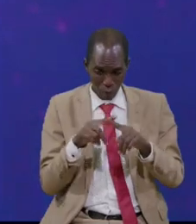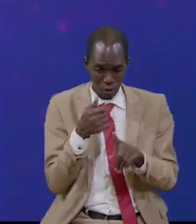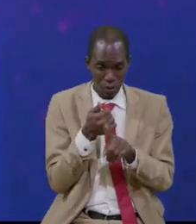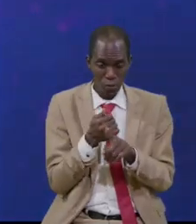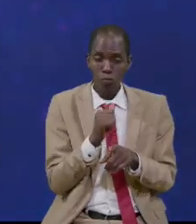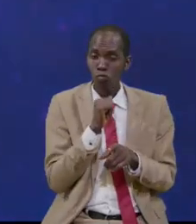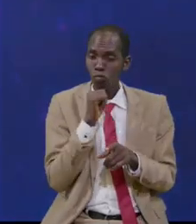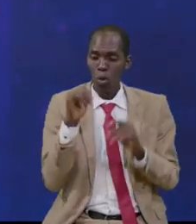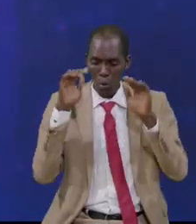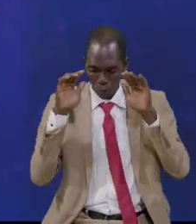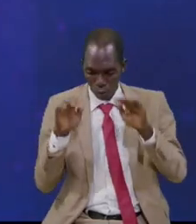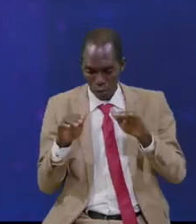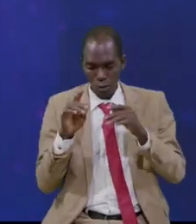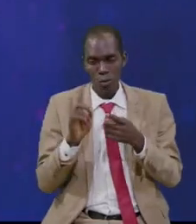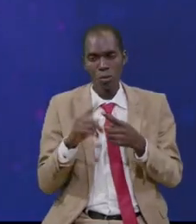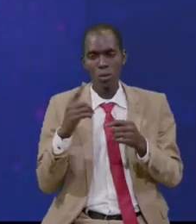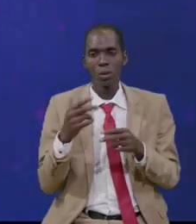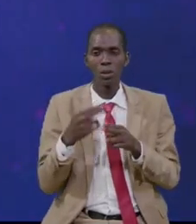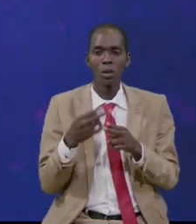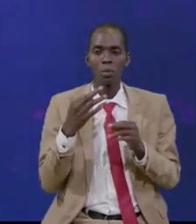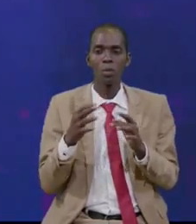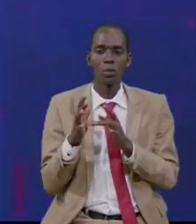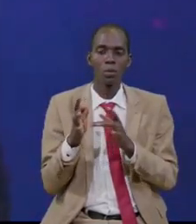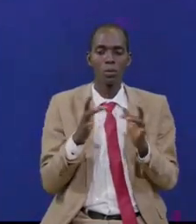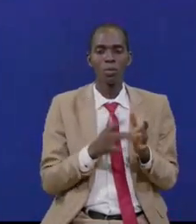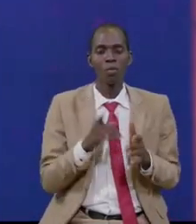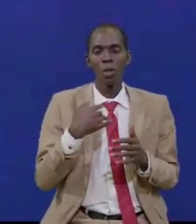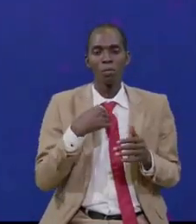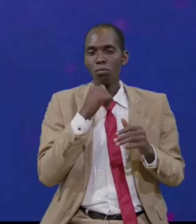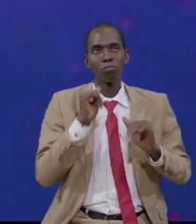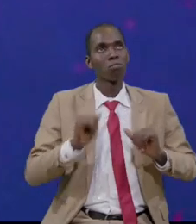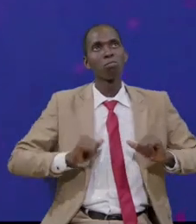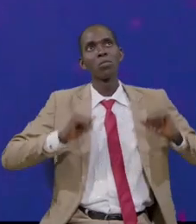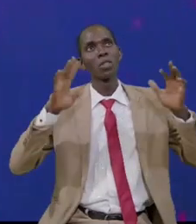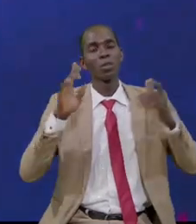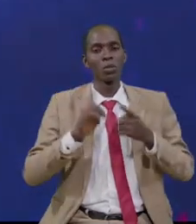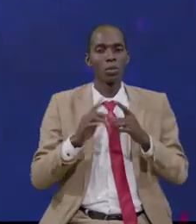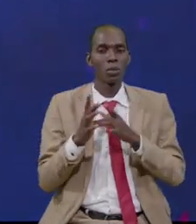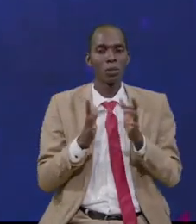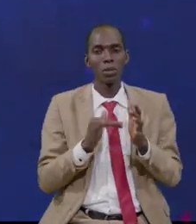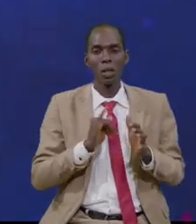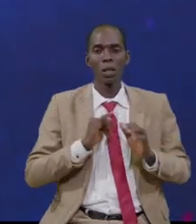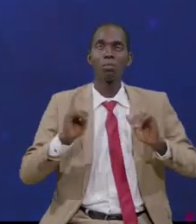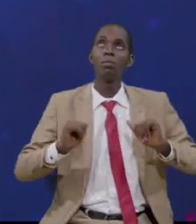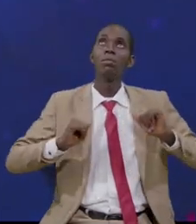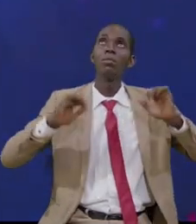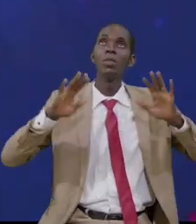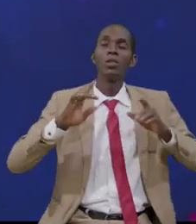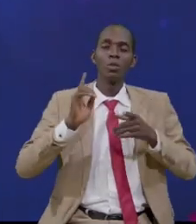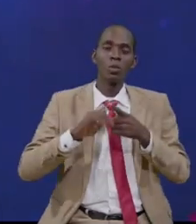pas au nom de Jésus-Christ. Ils ne se soumettent pas. Oh, tout à Jésus j'abandonne, tout à